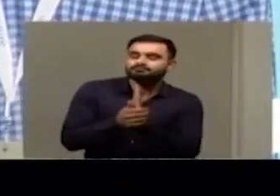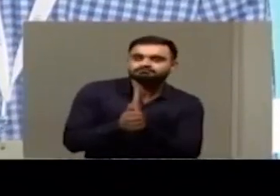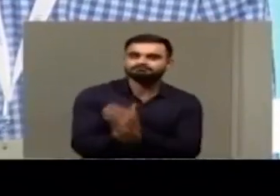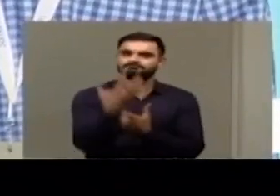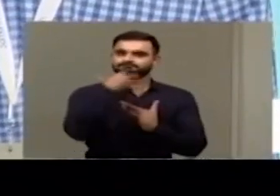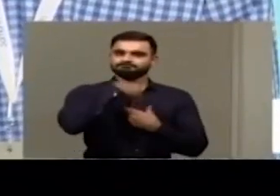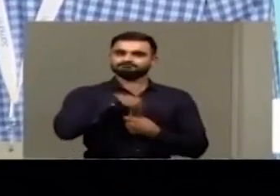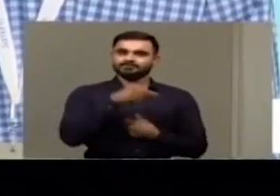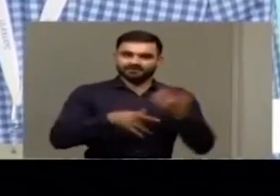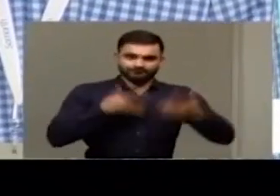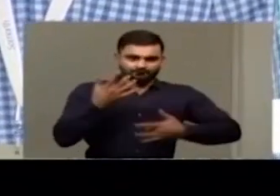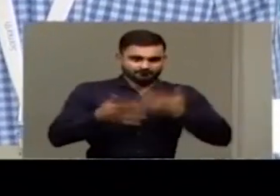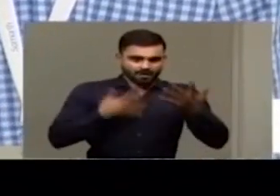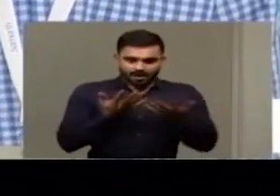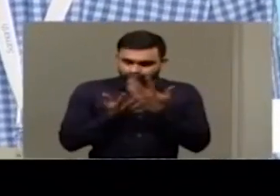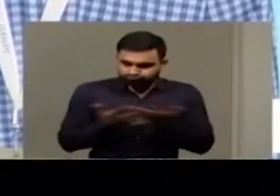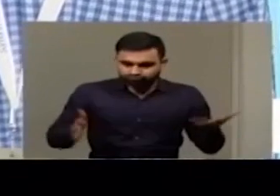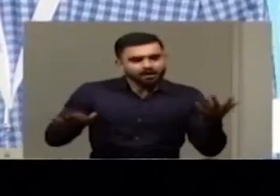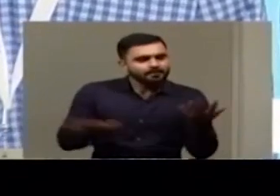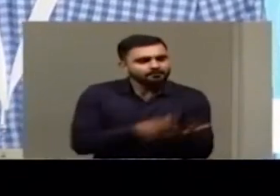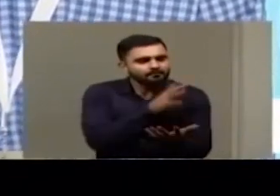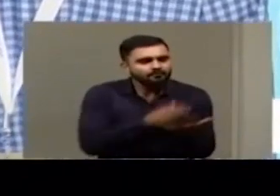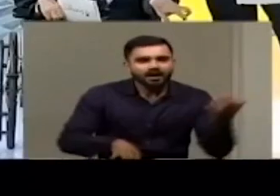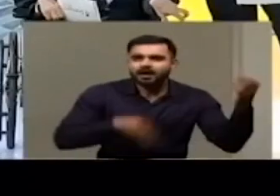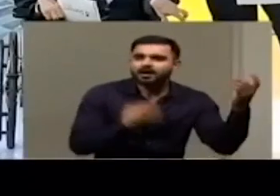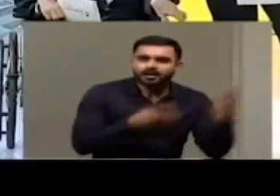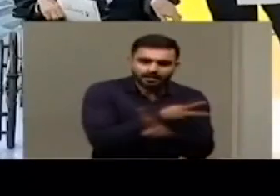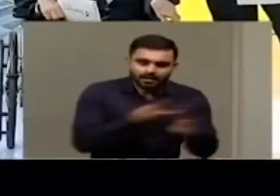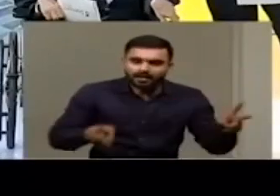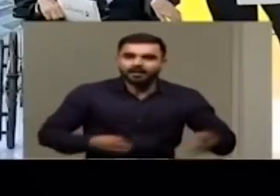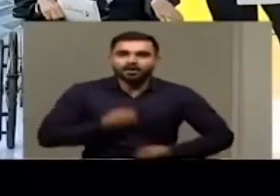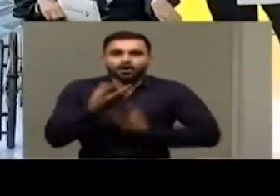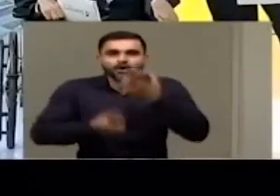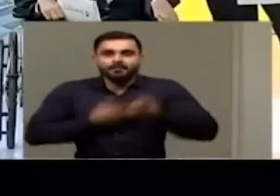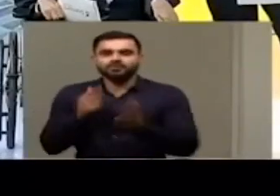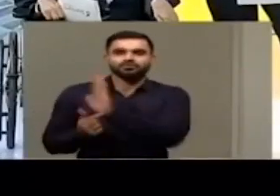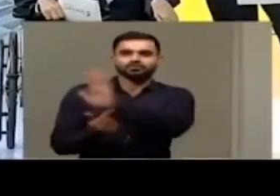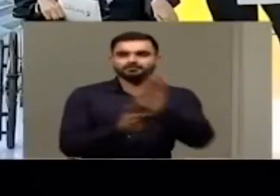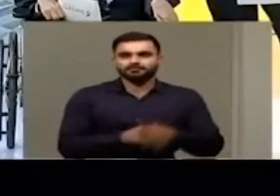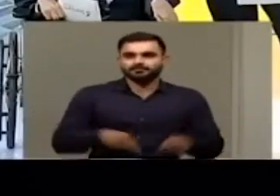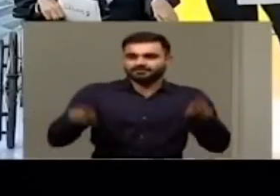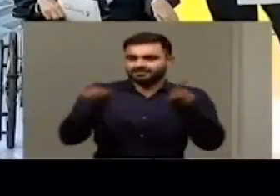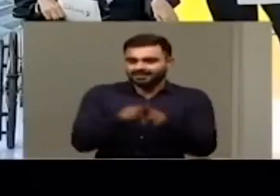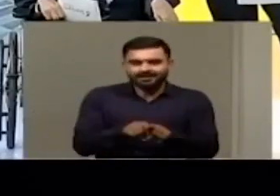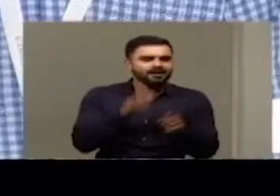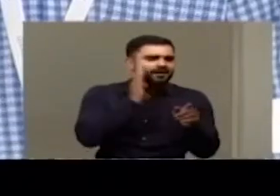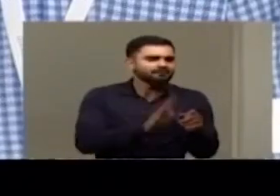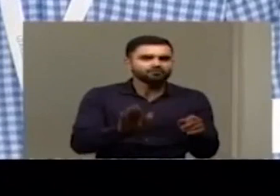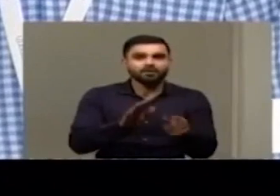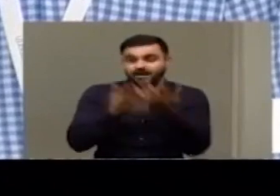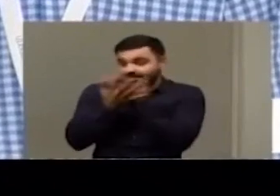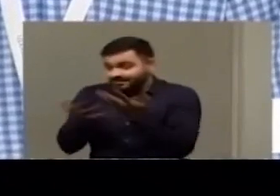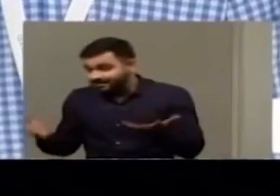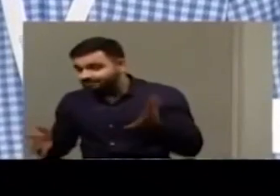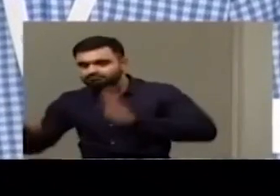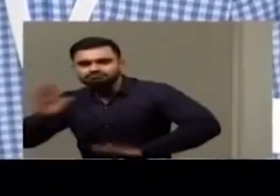उसकी अपनी जो फीलिंग होती है वो इंस्ट्रूमेंट के ऊपर तराश के आप सबको दिखाते हैं। तो कृपया वोकलिस्ट को ही नहीं, जो